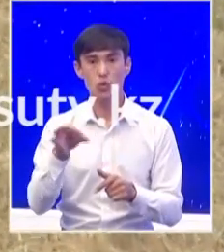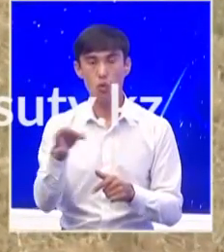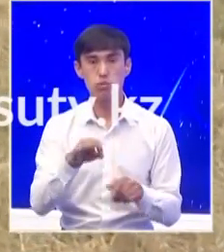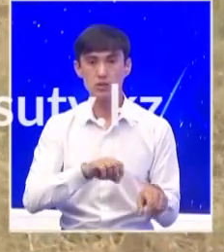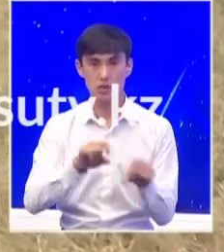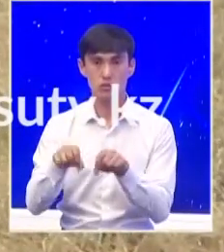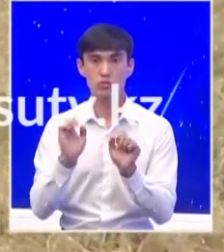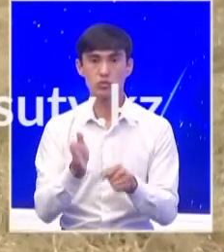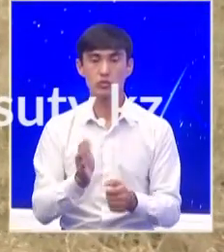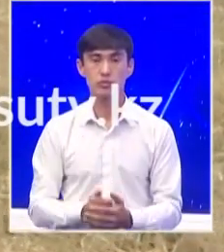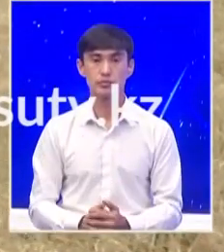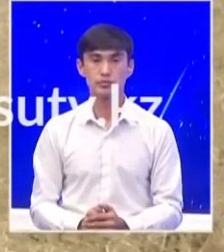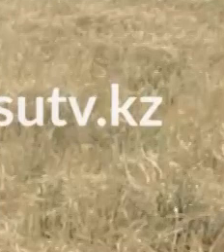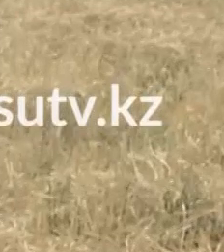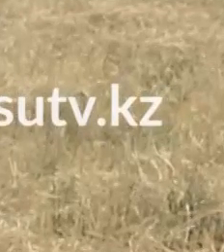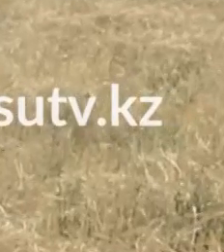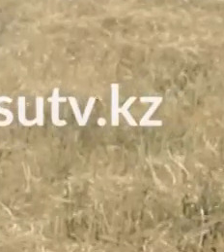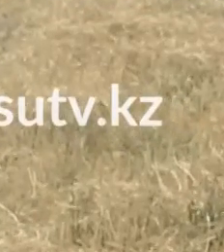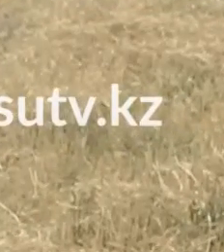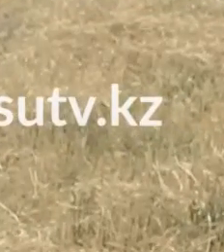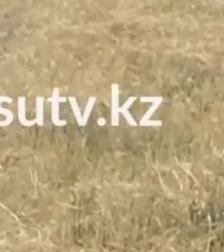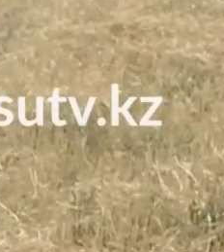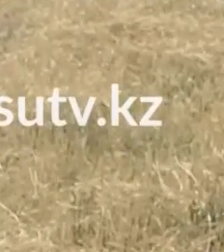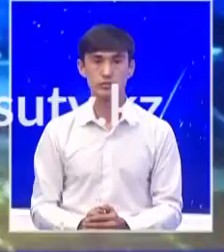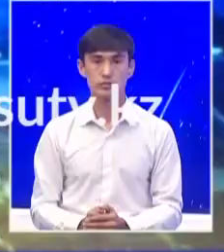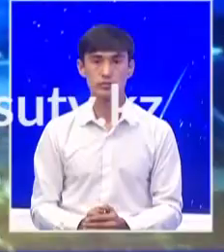Рустам Аралбаев, Ержан Дюсин, телеканал ЖТСУ.